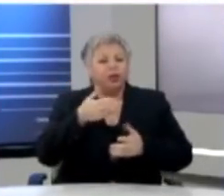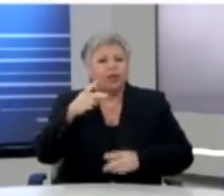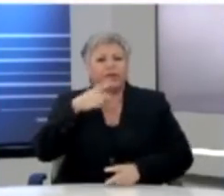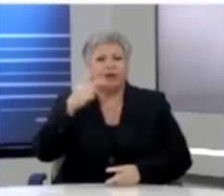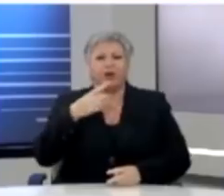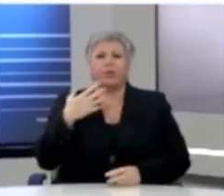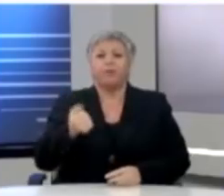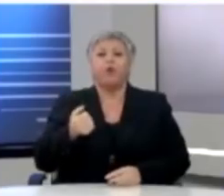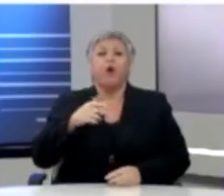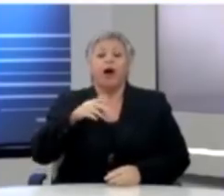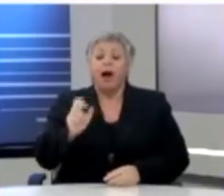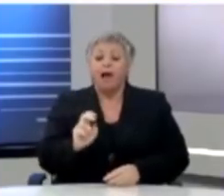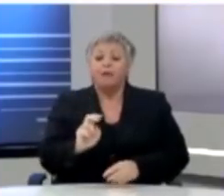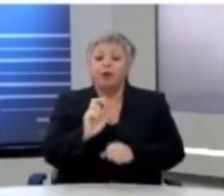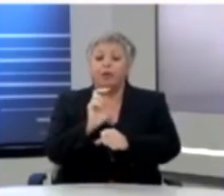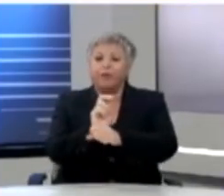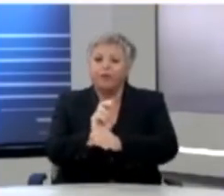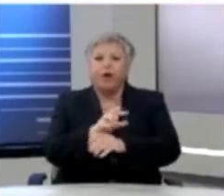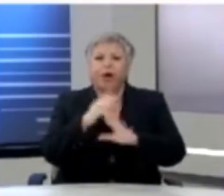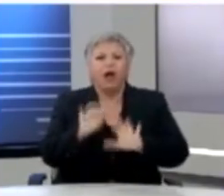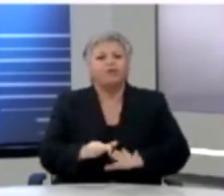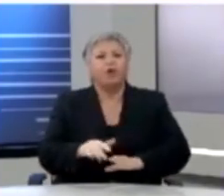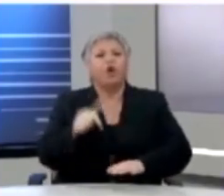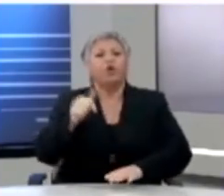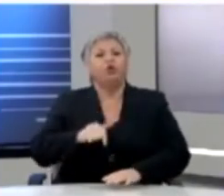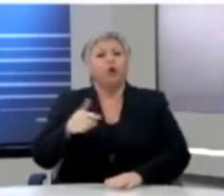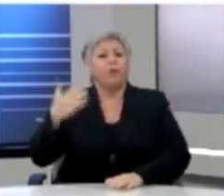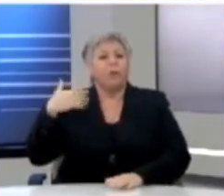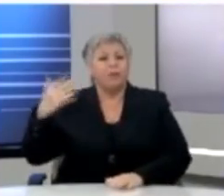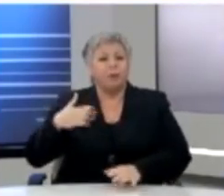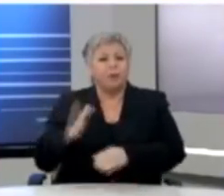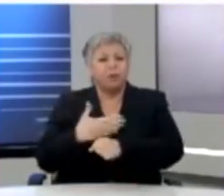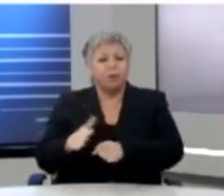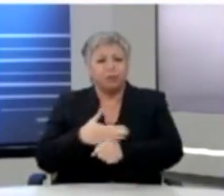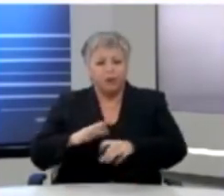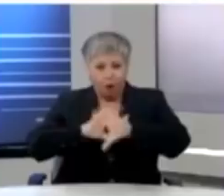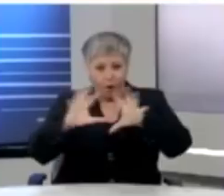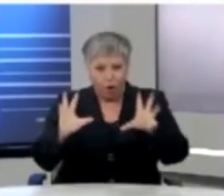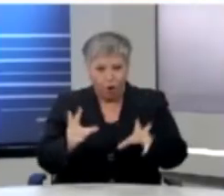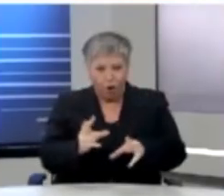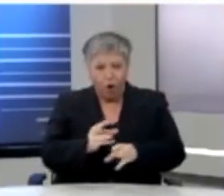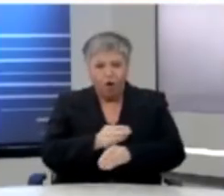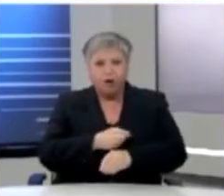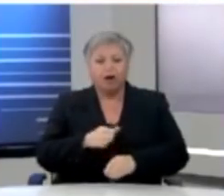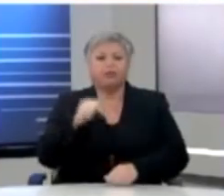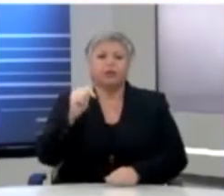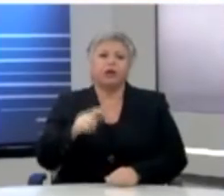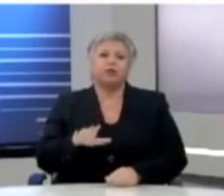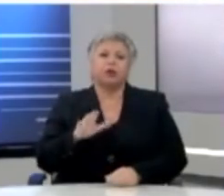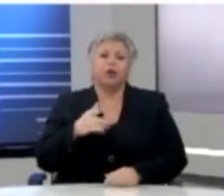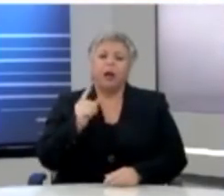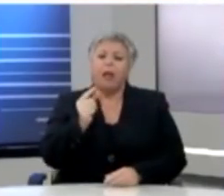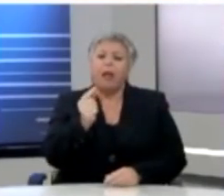που είχε μείνει αλόβητο στη φωτιά που πέρασε τα προηγούμενα χρόνια. Σε μια τέτοια σφοδρότητας